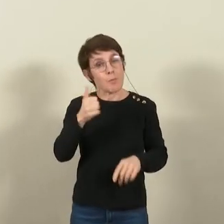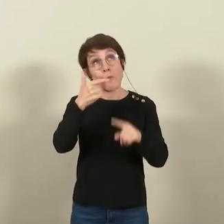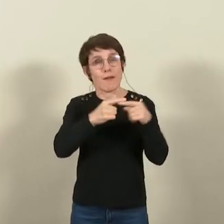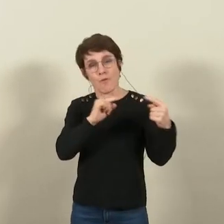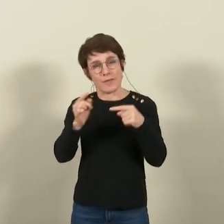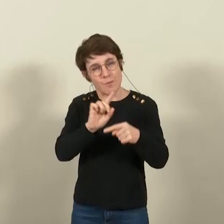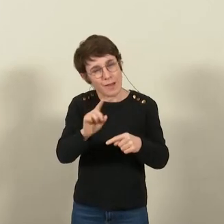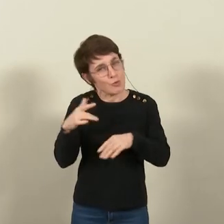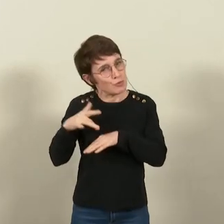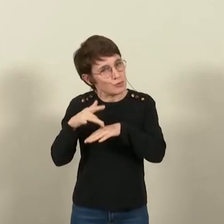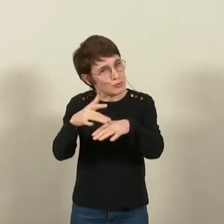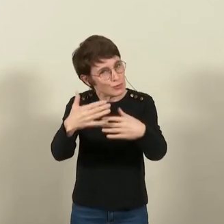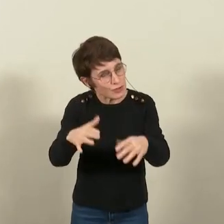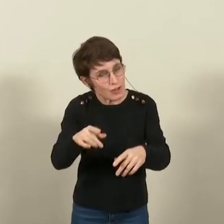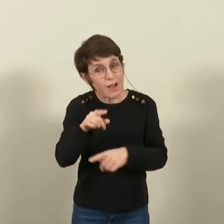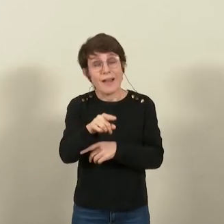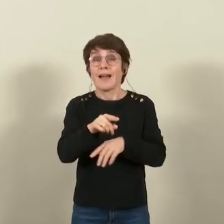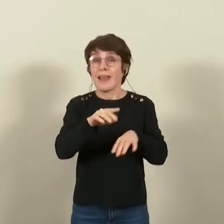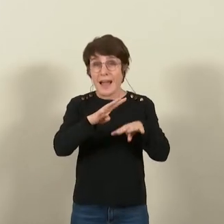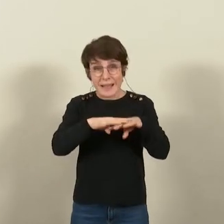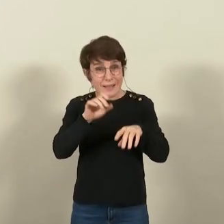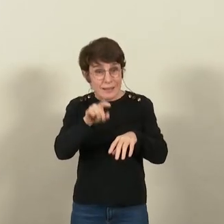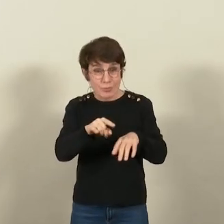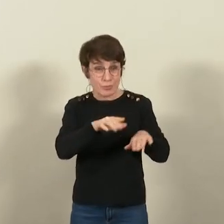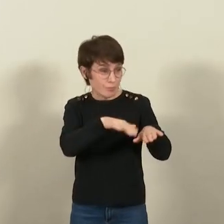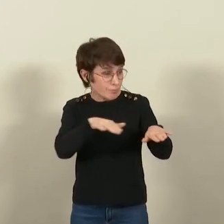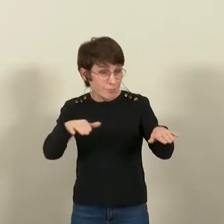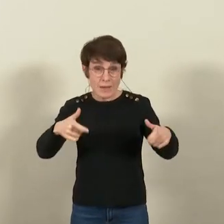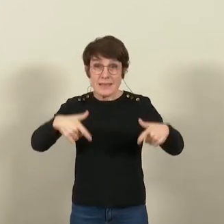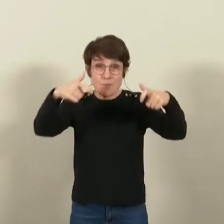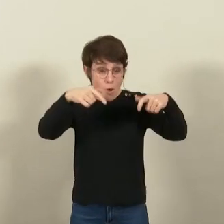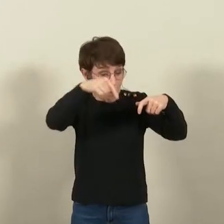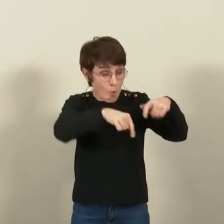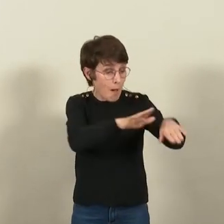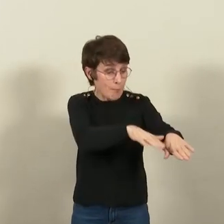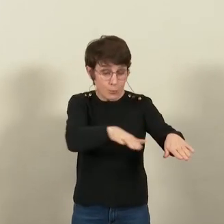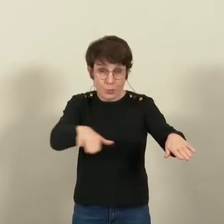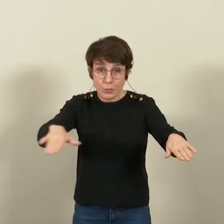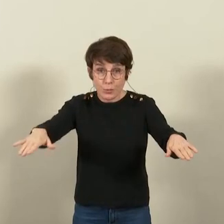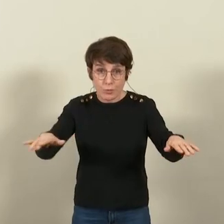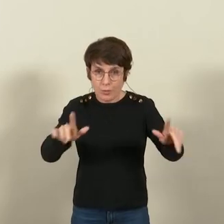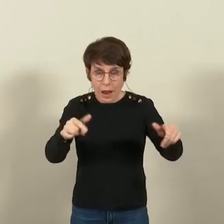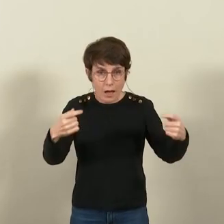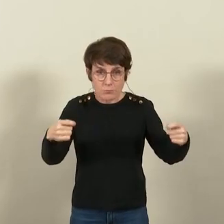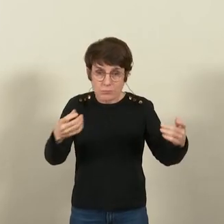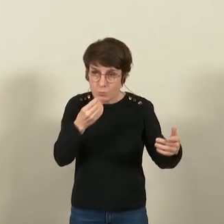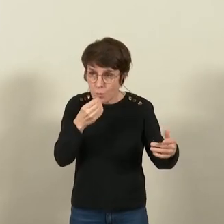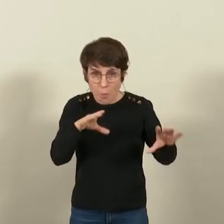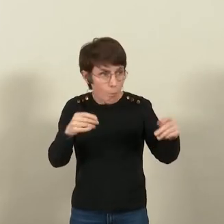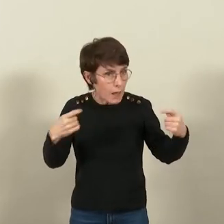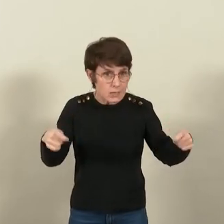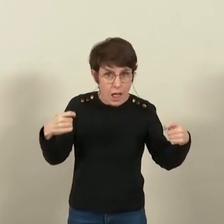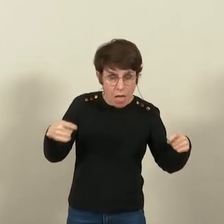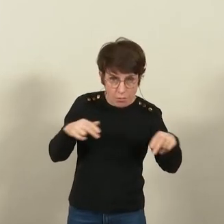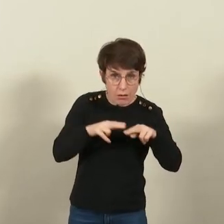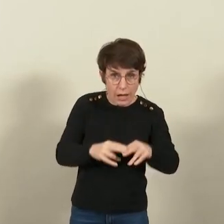ici il y a bien des places de parking en pied d'immeuble et on constate régulièrement que il y a de la place encore